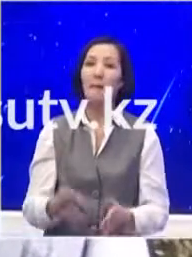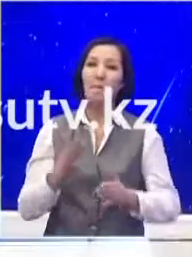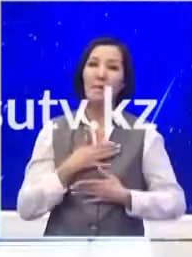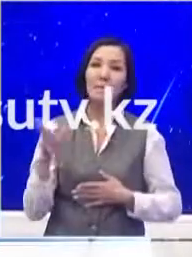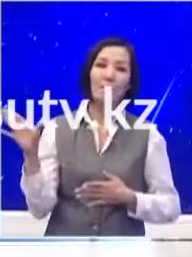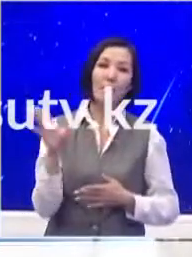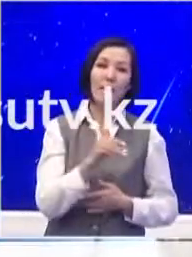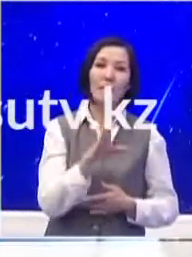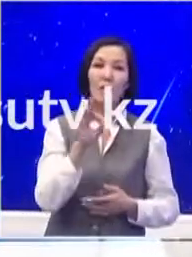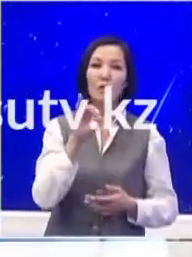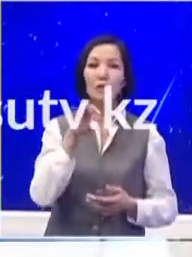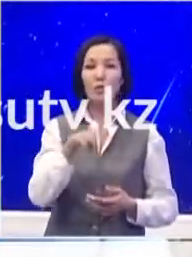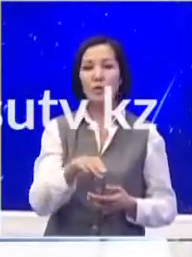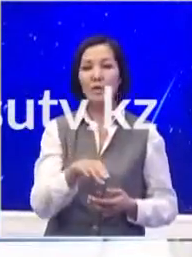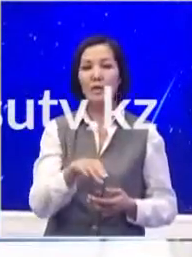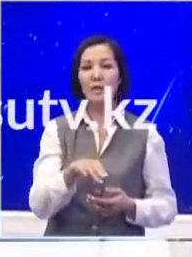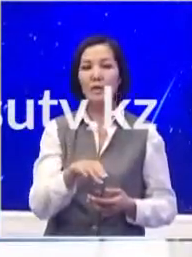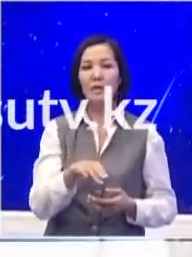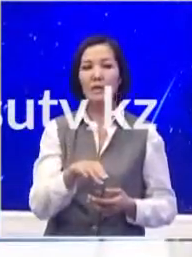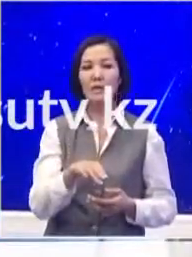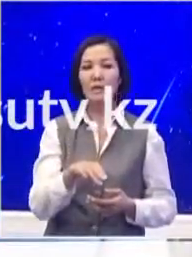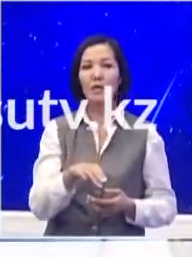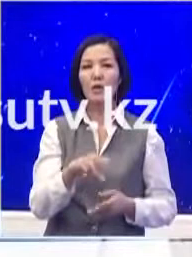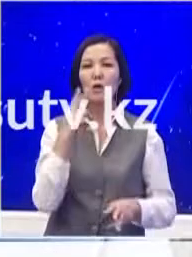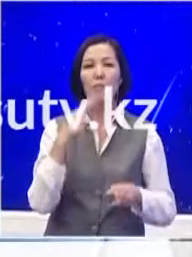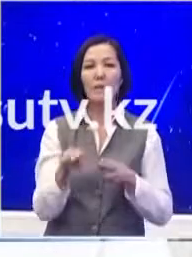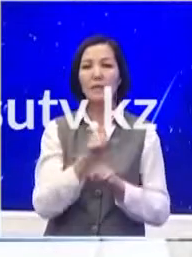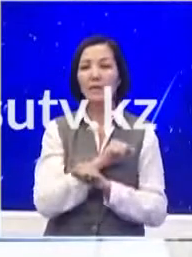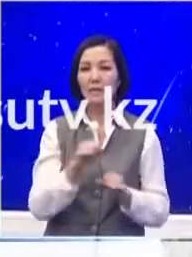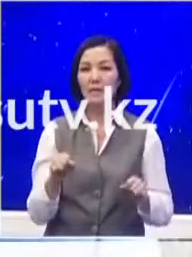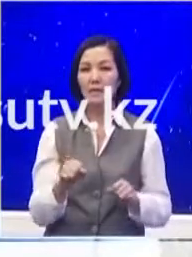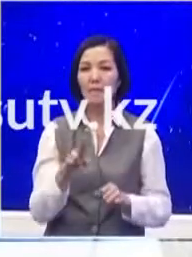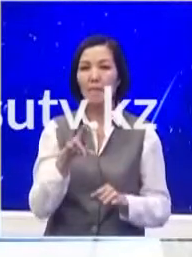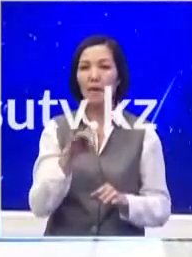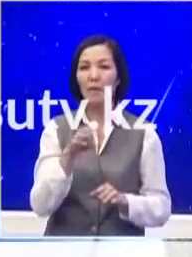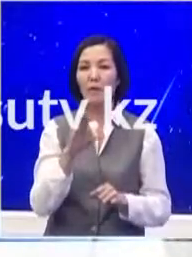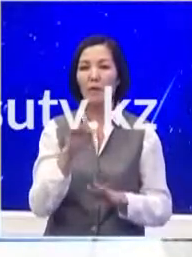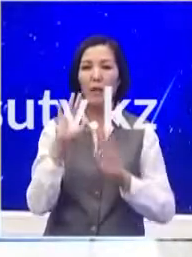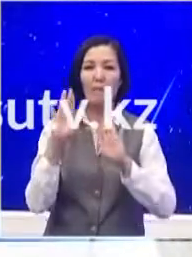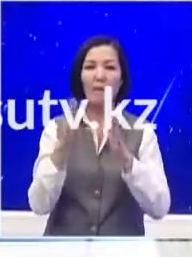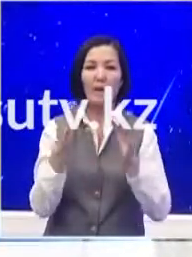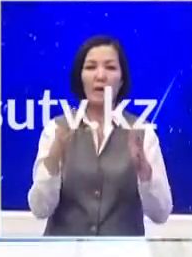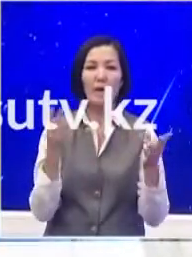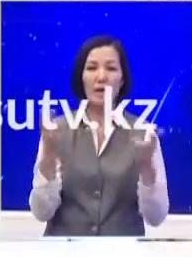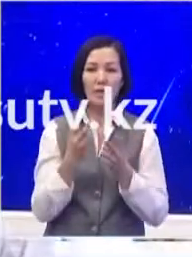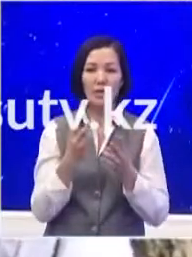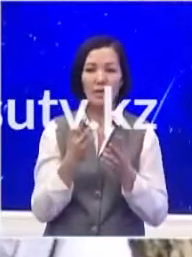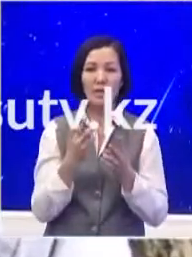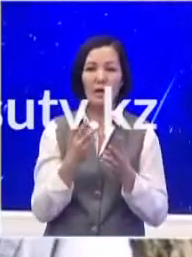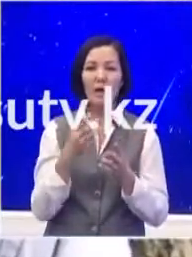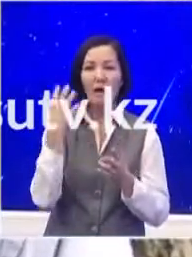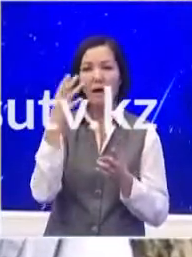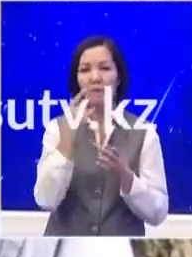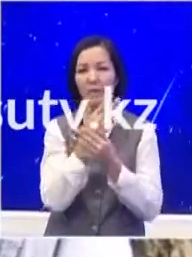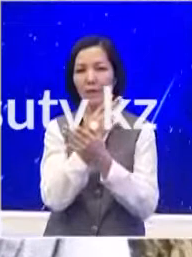барлық сорттарды, соның ішінде репродукцияланған сорттарымызды жоғалтпау үшін помологиялық бақ ауадай қажет. Салтанат, Зайлиская,